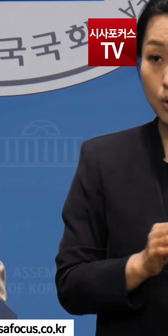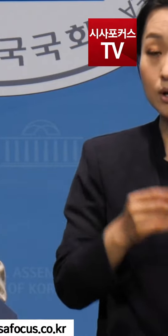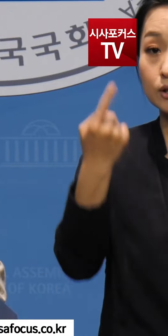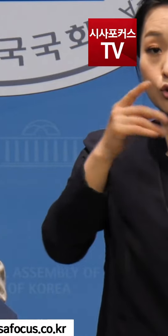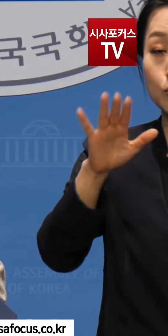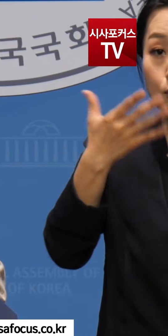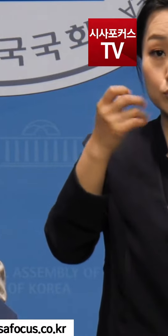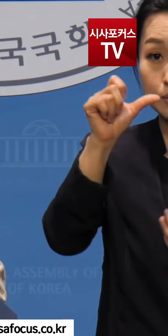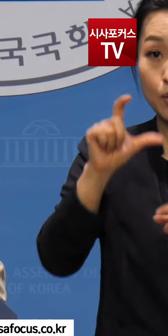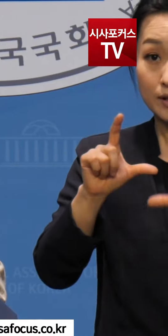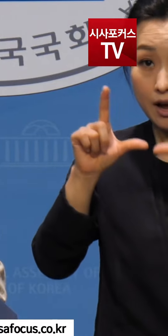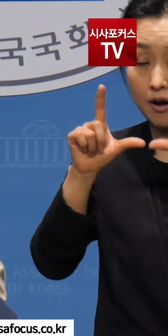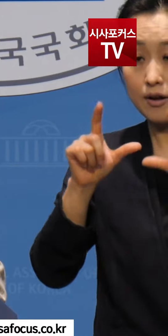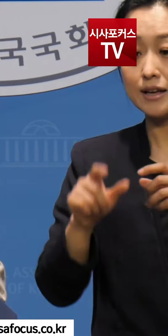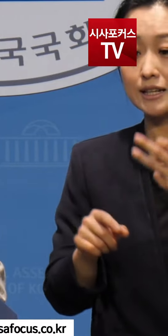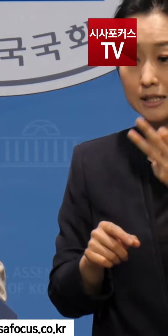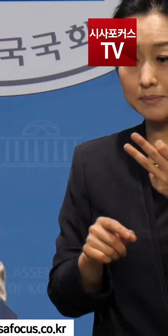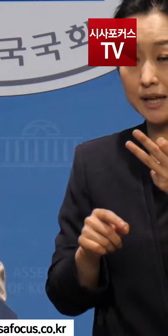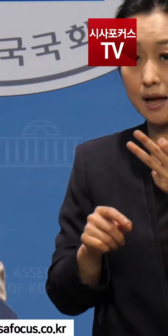14.6%, 95년생은